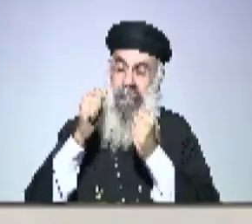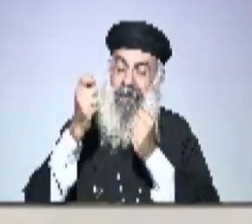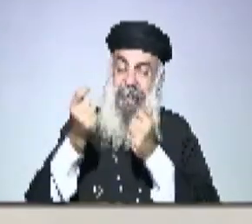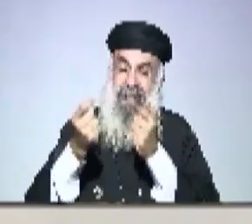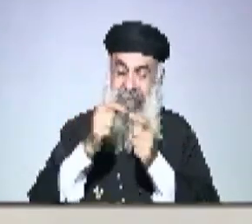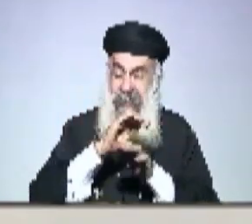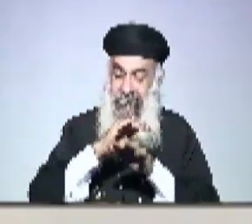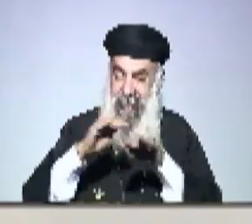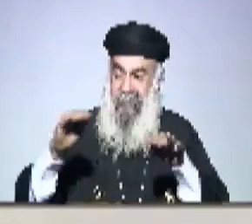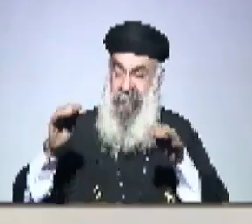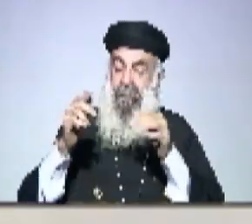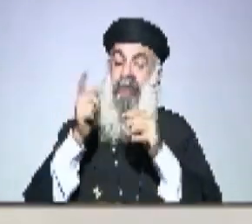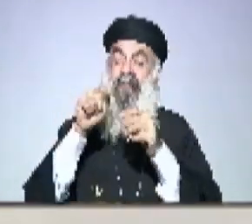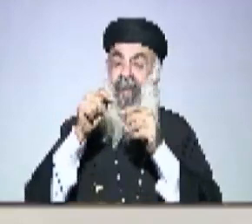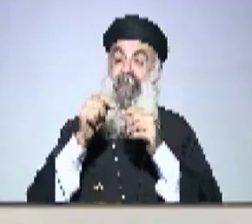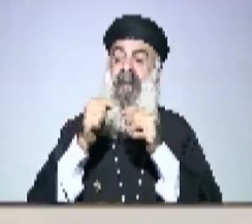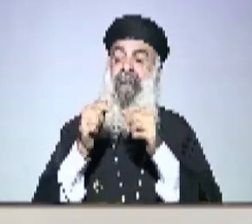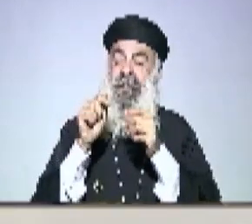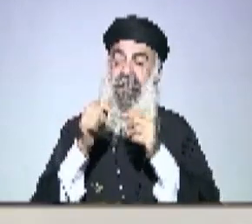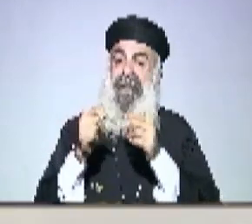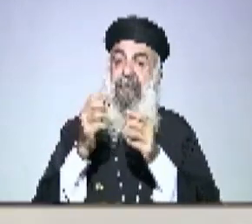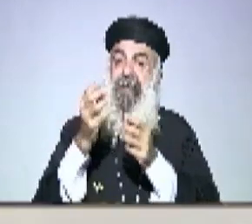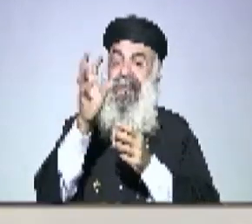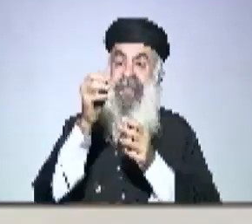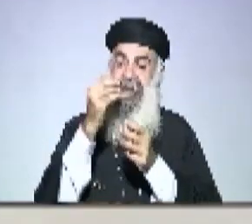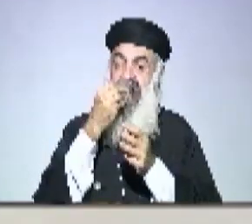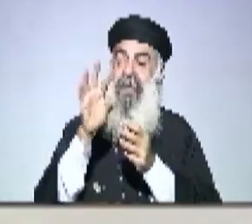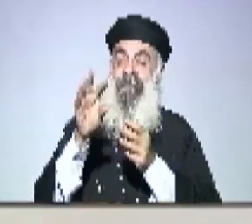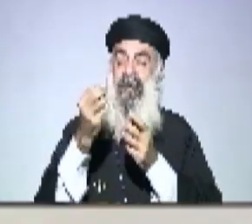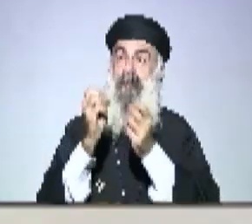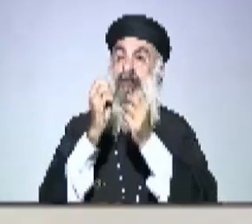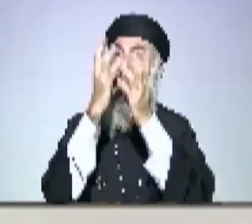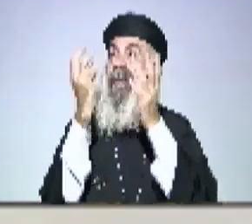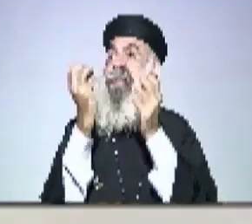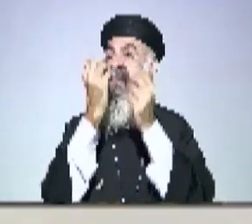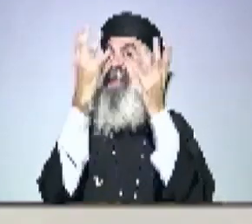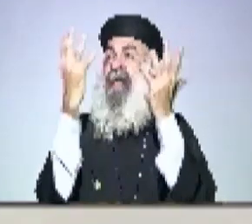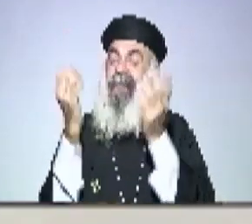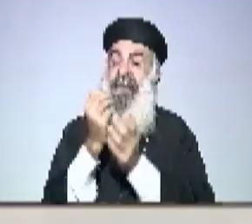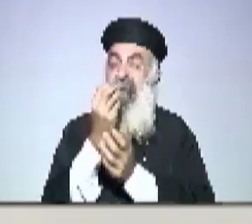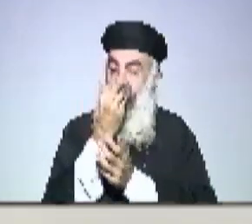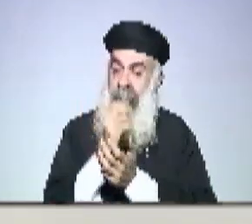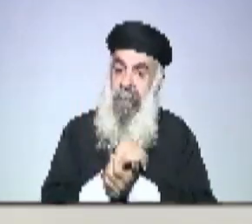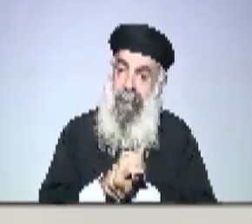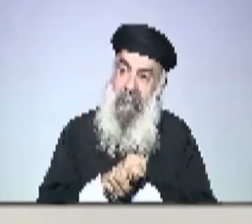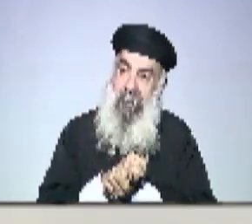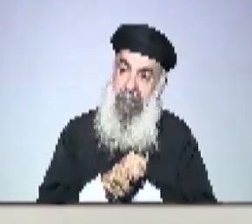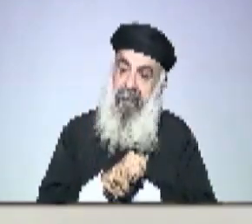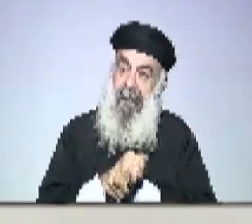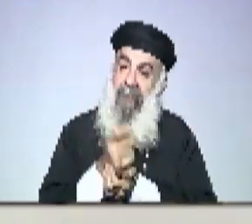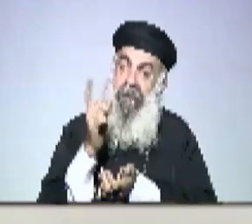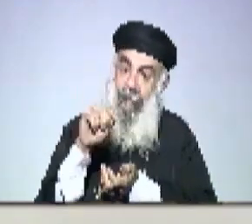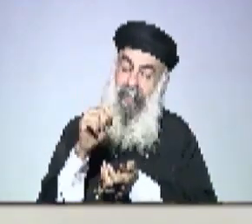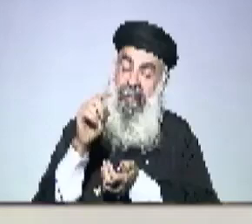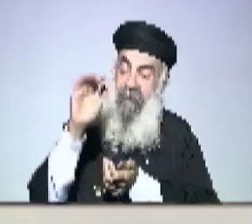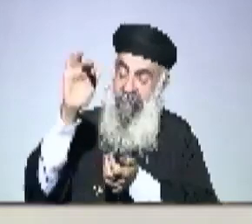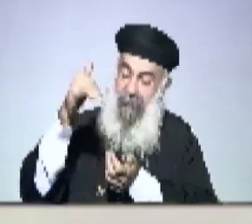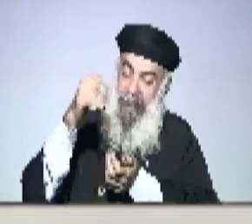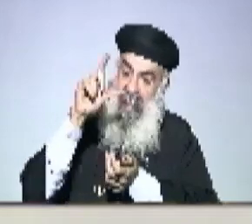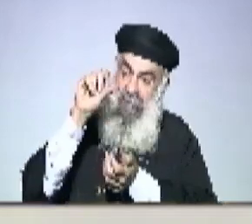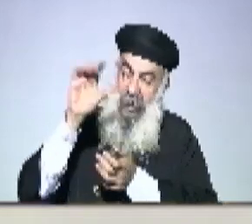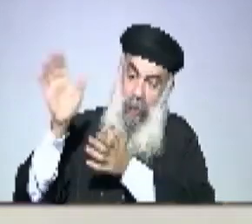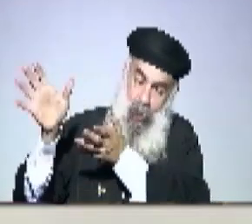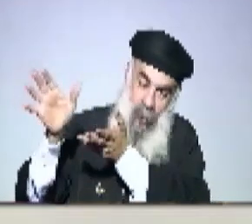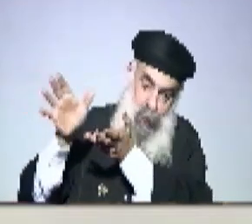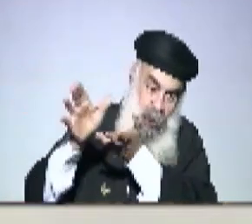فيها نوع من الاثمار والاظهار فده برضو لما تيجي المياه تروي